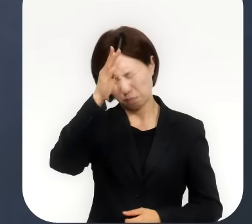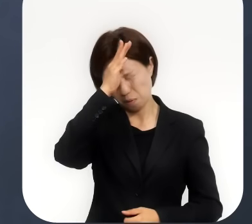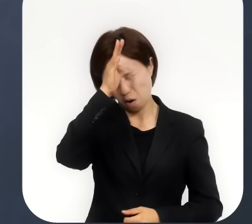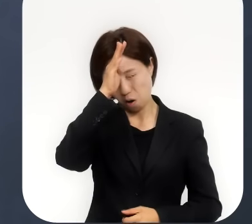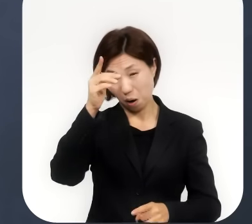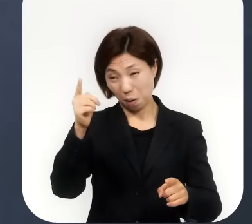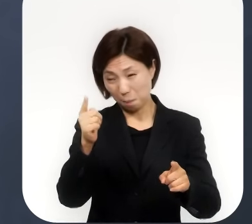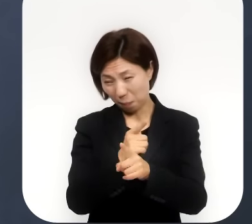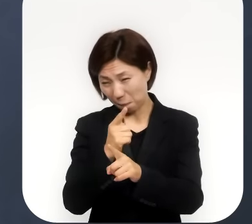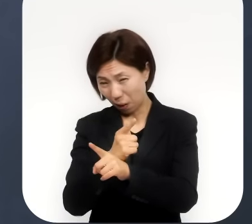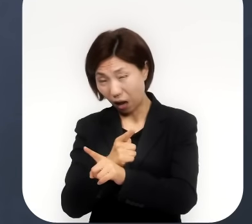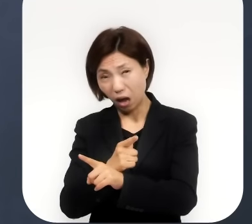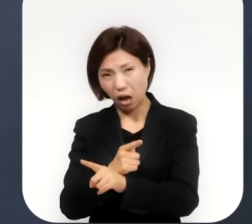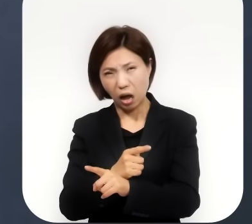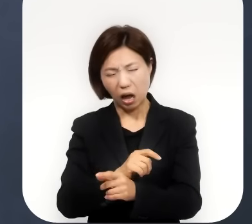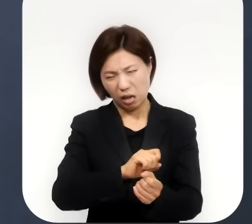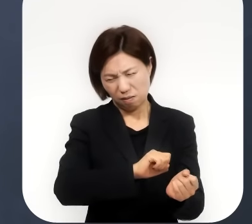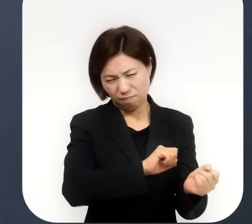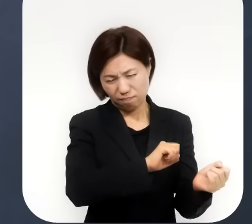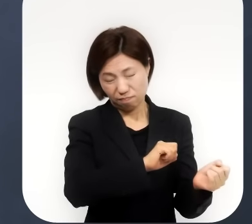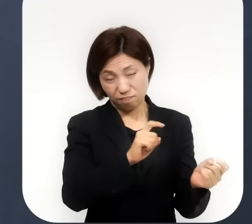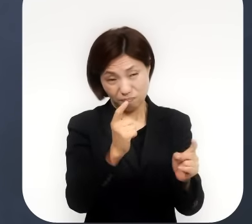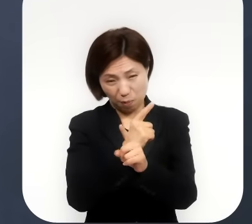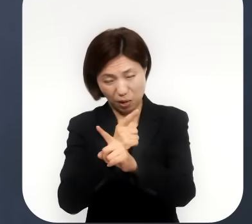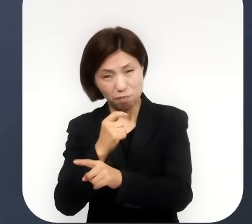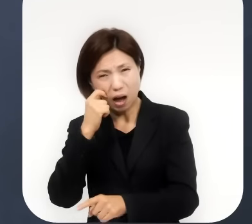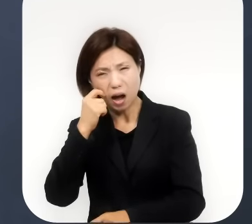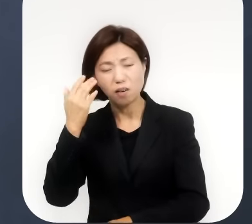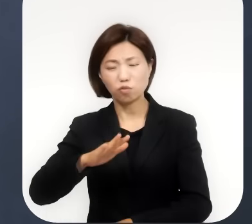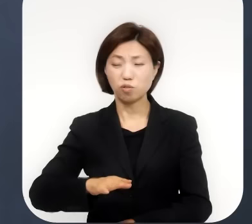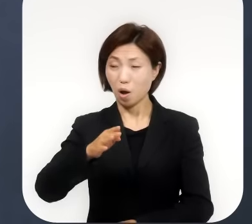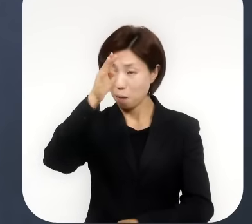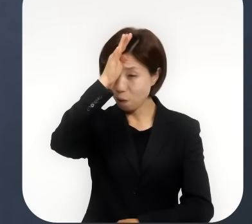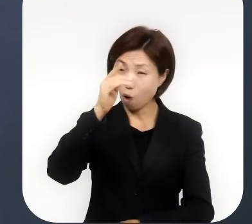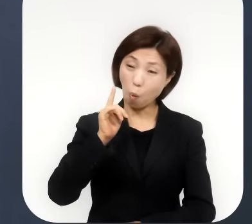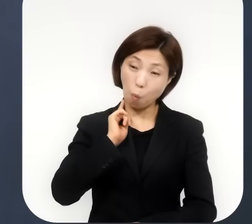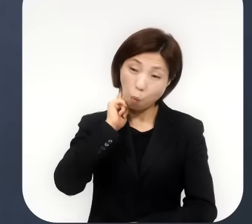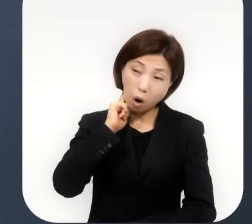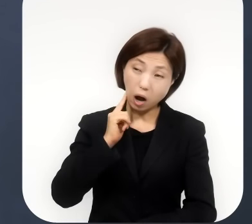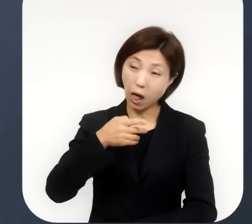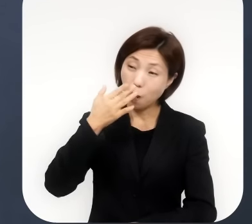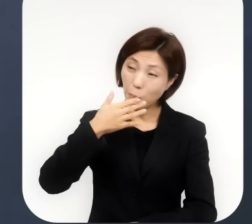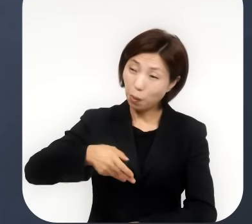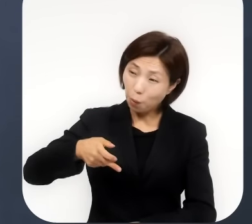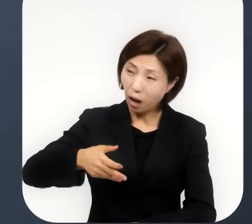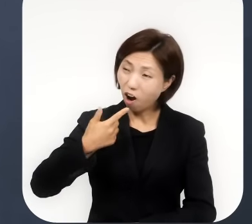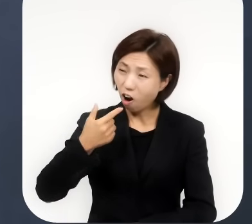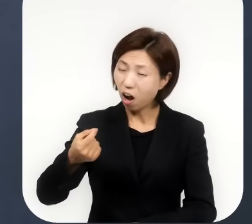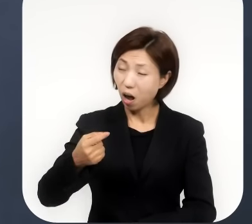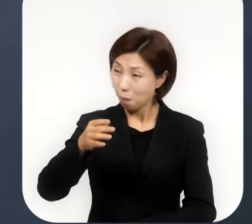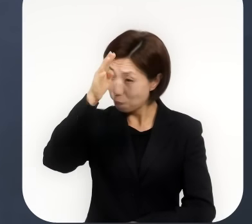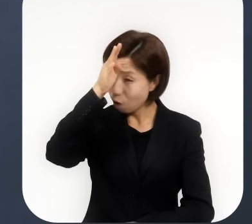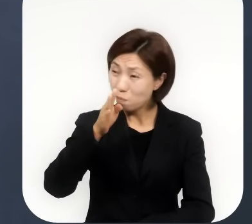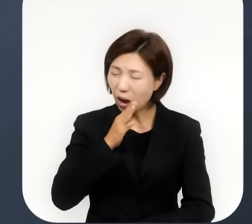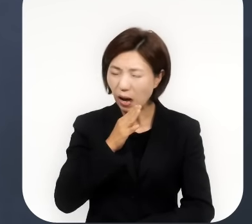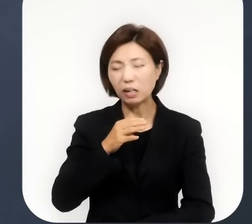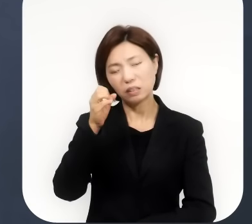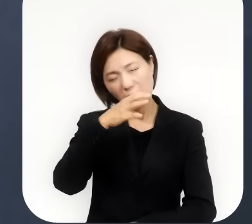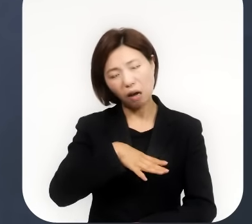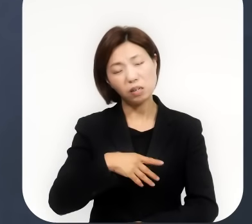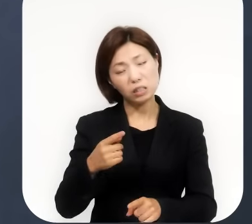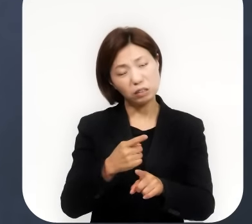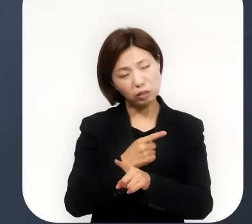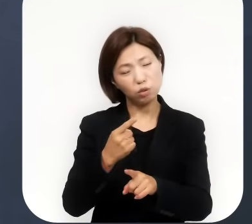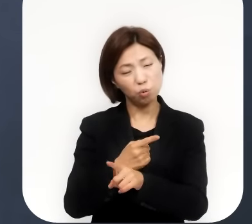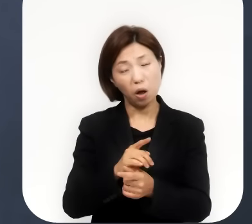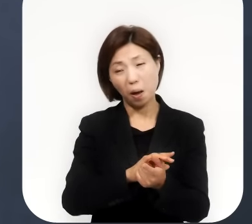못 고쳐도 병인 줄 알면 사는데 지장이 없다 근데 이걸 병인 줄 모르고 치료를